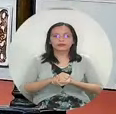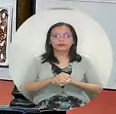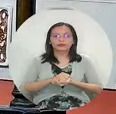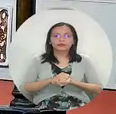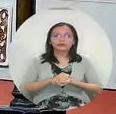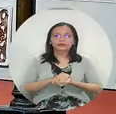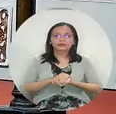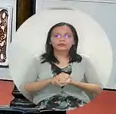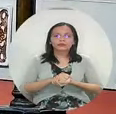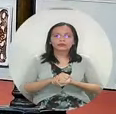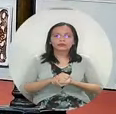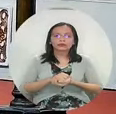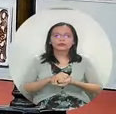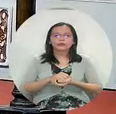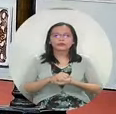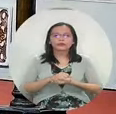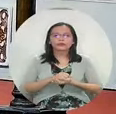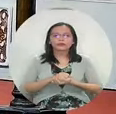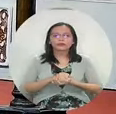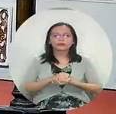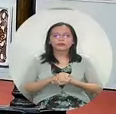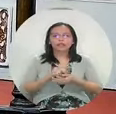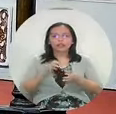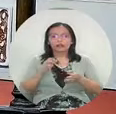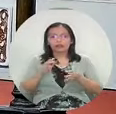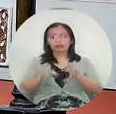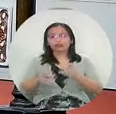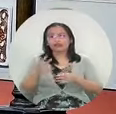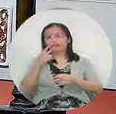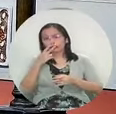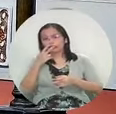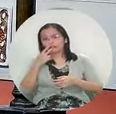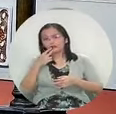Kamu kung manabako mo sa inyo, panabako daan.